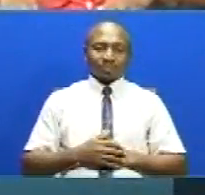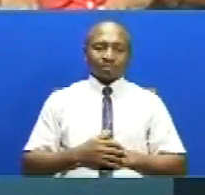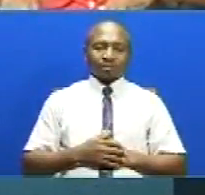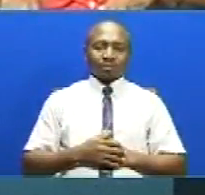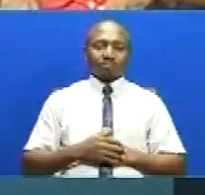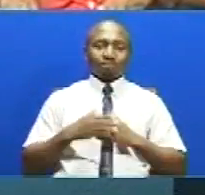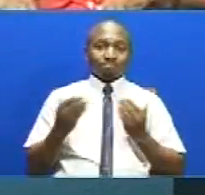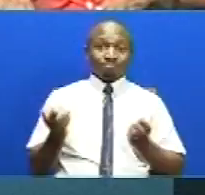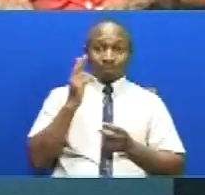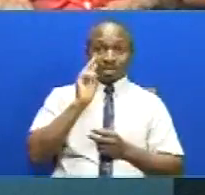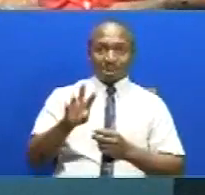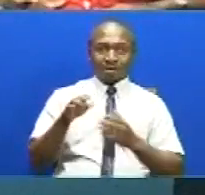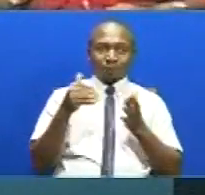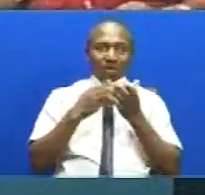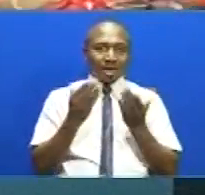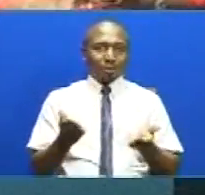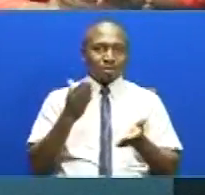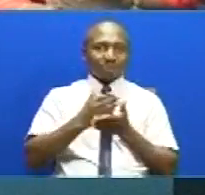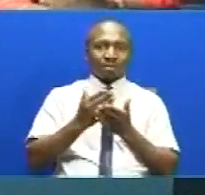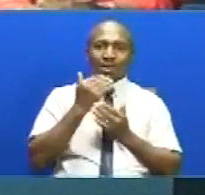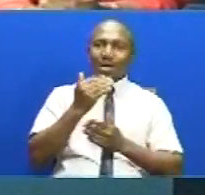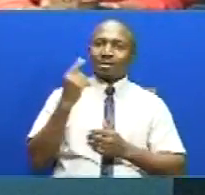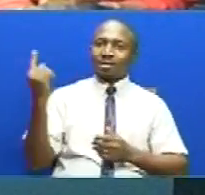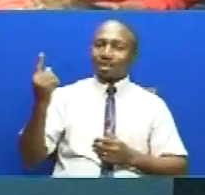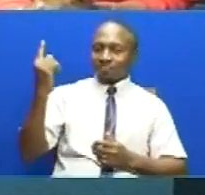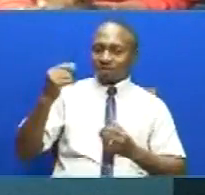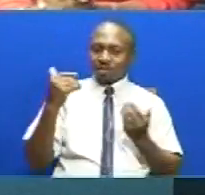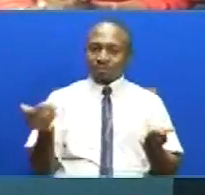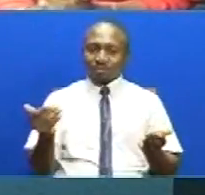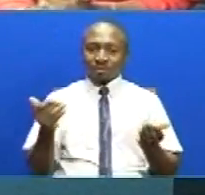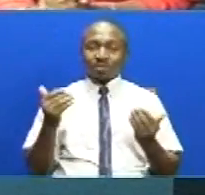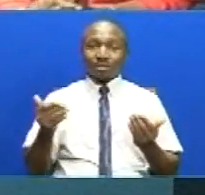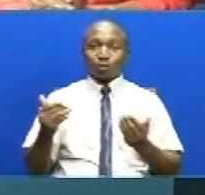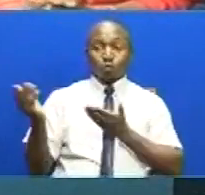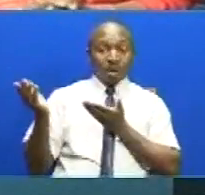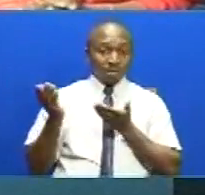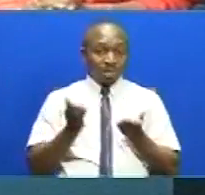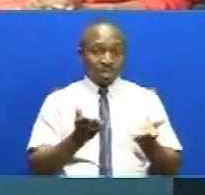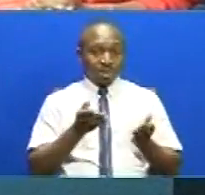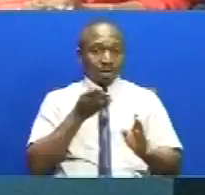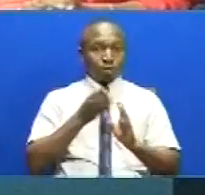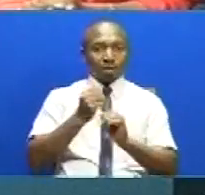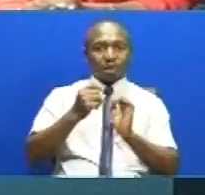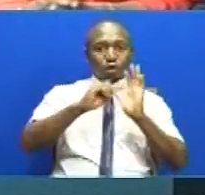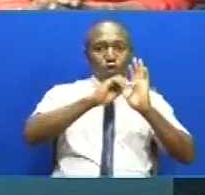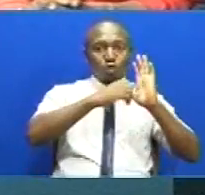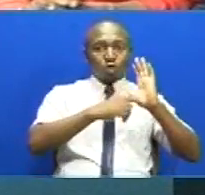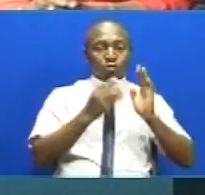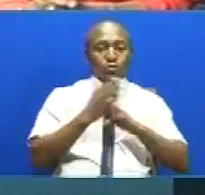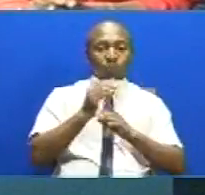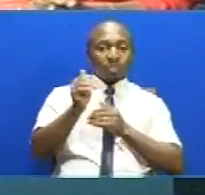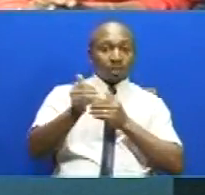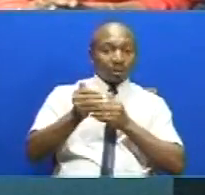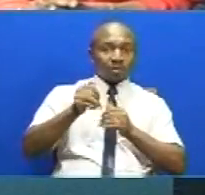Na mtazamaji, na kufikia hapa tumekamilisha habari za kitaifa, na sasa basi tukukaribishe kwa ajili ya kupata dondoo kuelekea uchaguzi